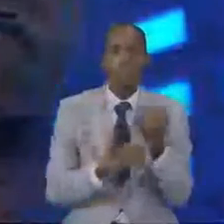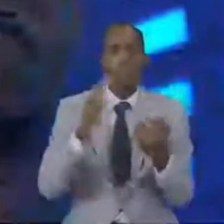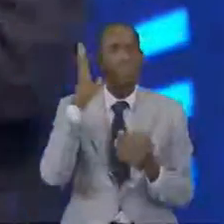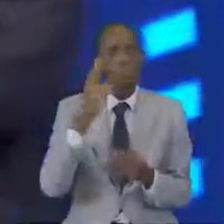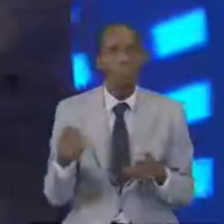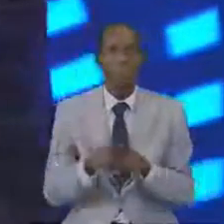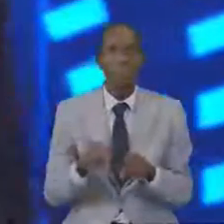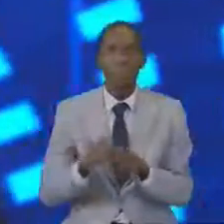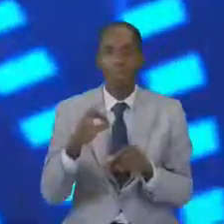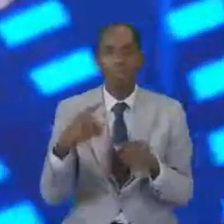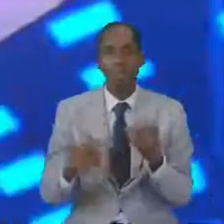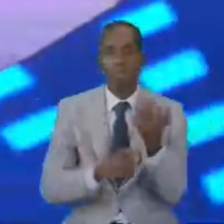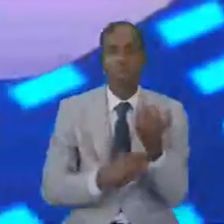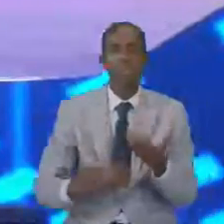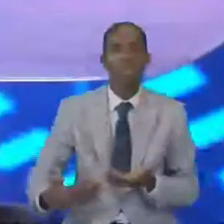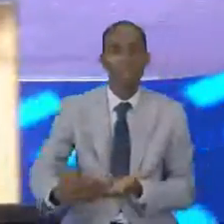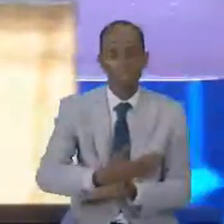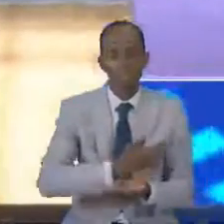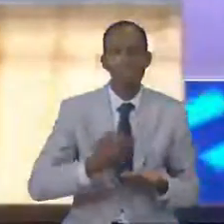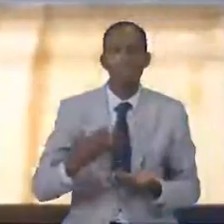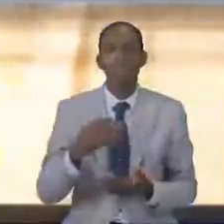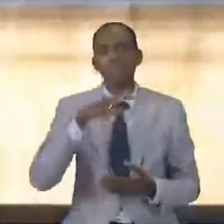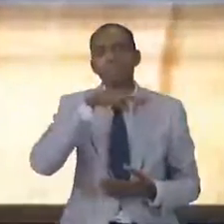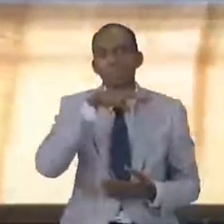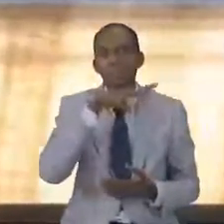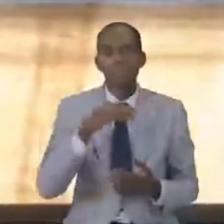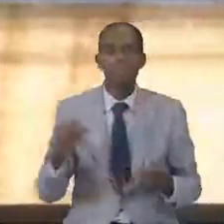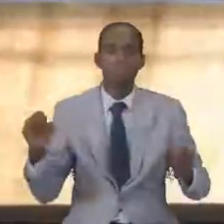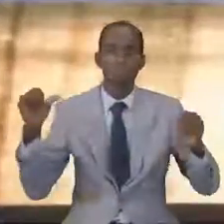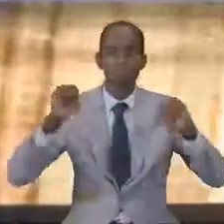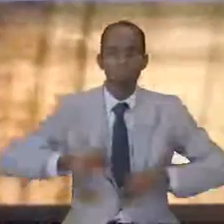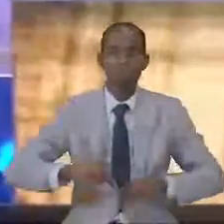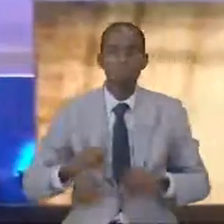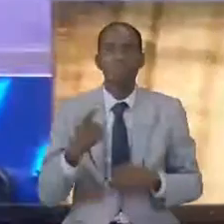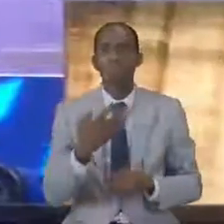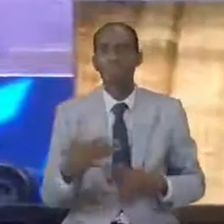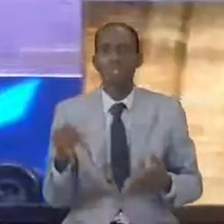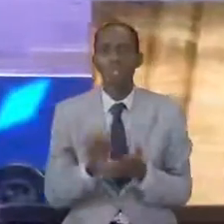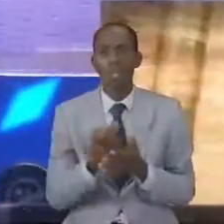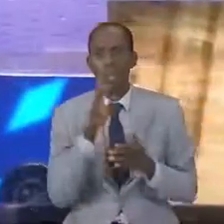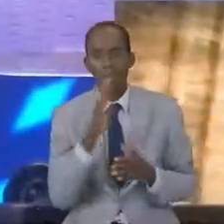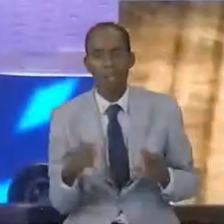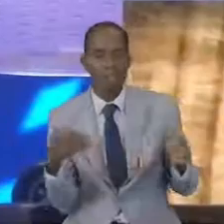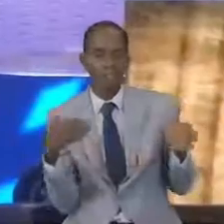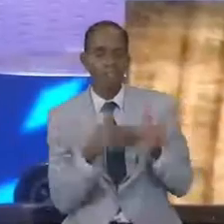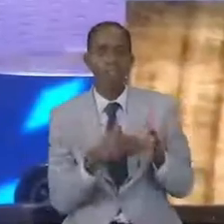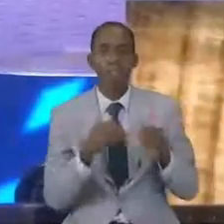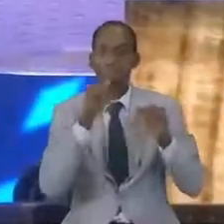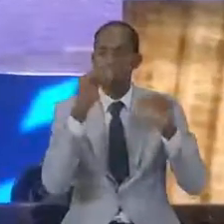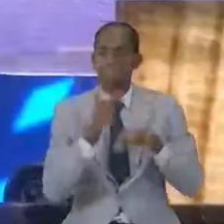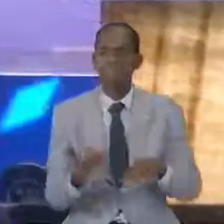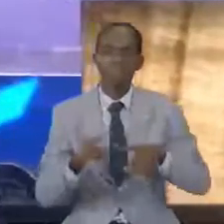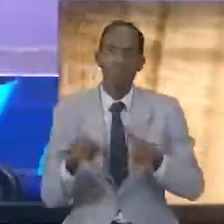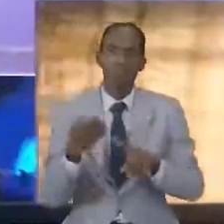la corruption et moissonnera la condamnation et moi Sonora les choses qui sont contraints au bénédiction